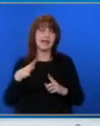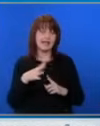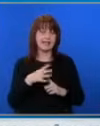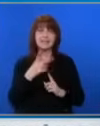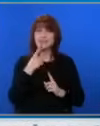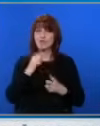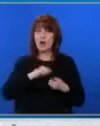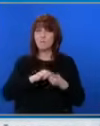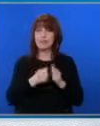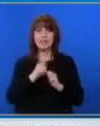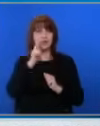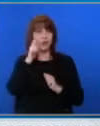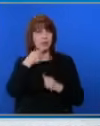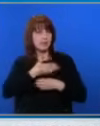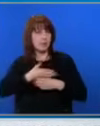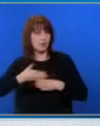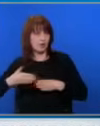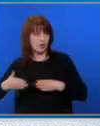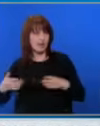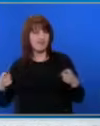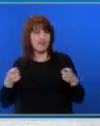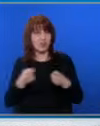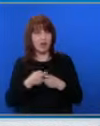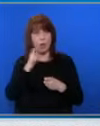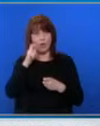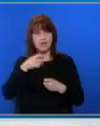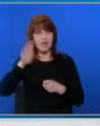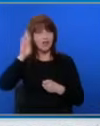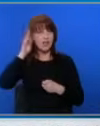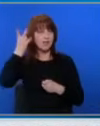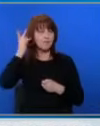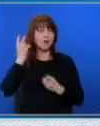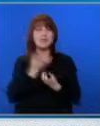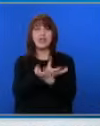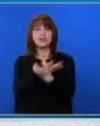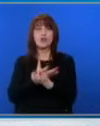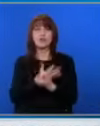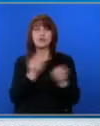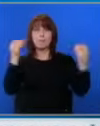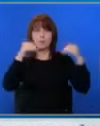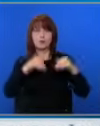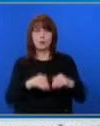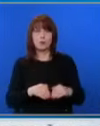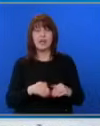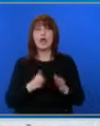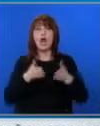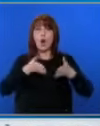и битката на украинците продължава и на фронта. Украински военноморски дронове са потопили патрулен кораб от руския Черноморски